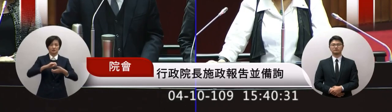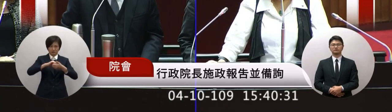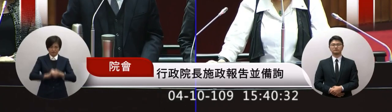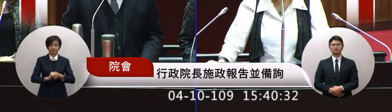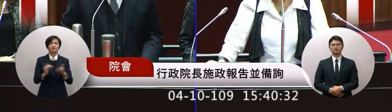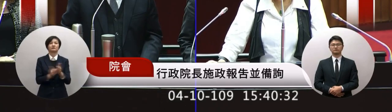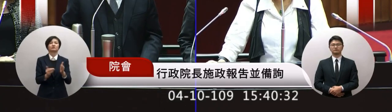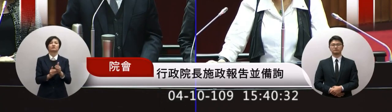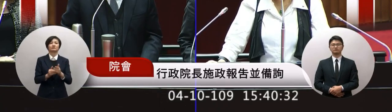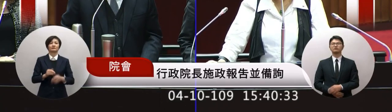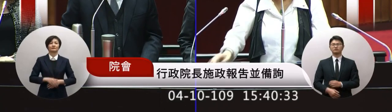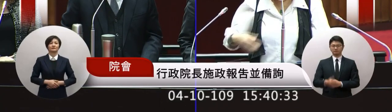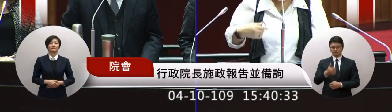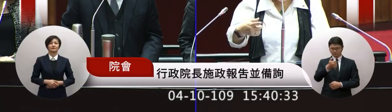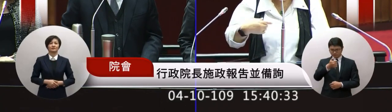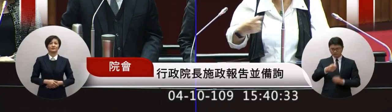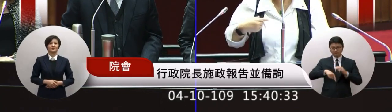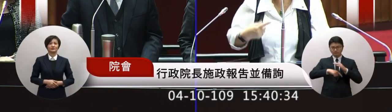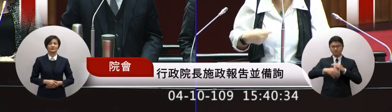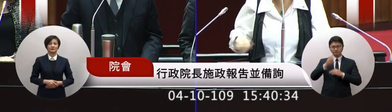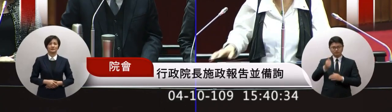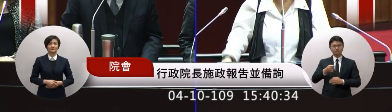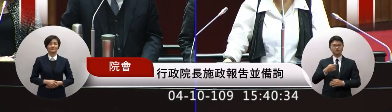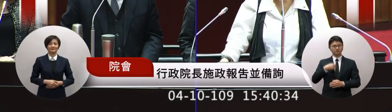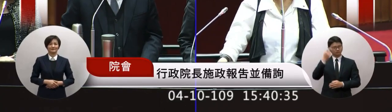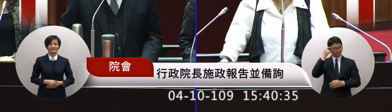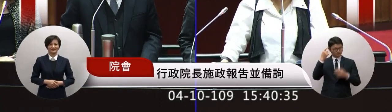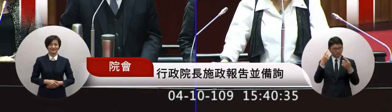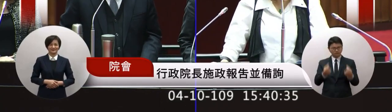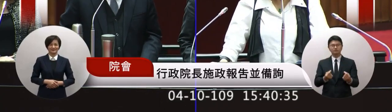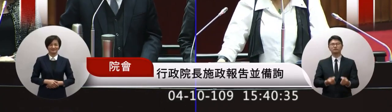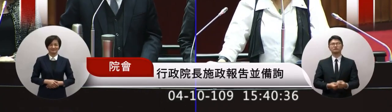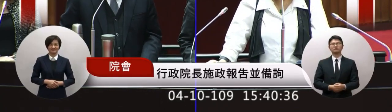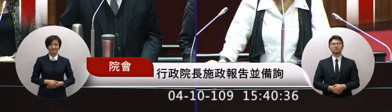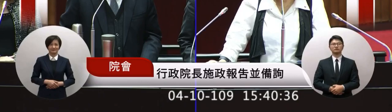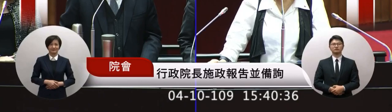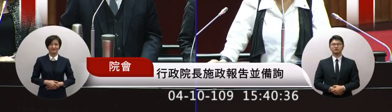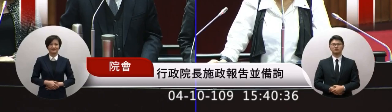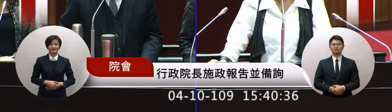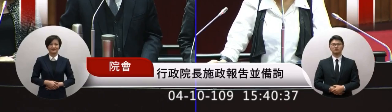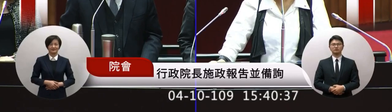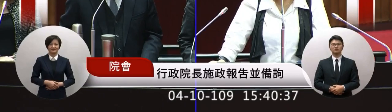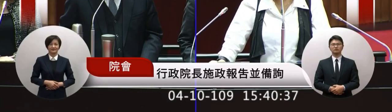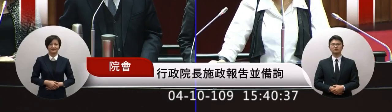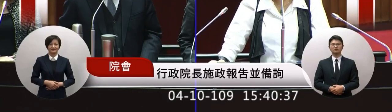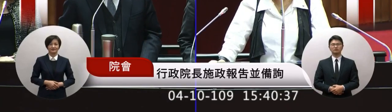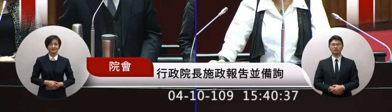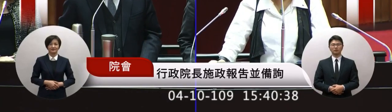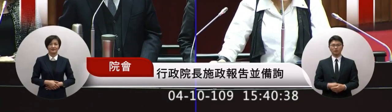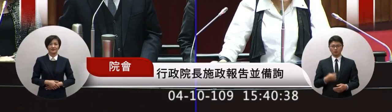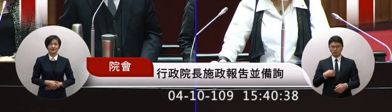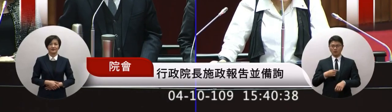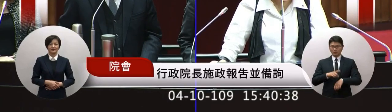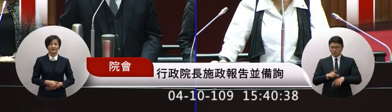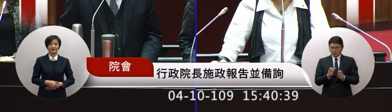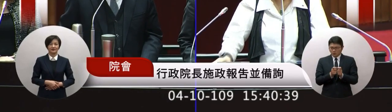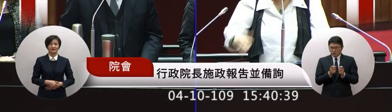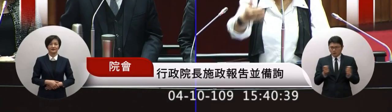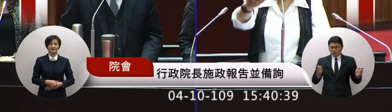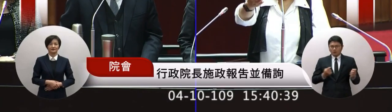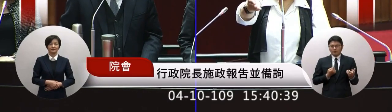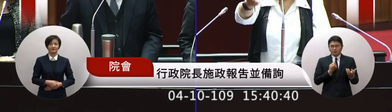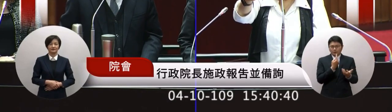来做了。 非常感谢院长，我们是心有灵犀一点通哈。我其实我也长期参加有很多这